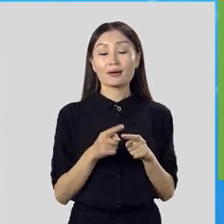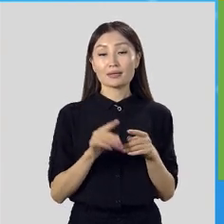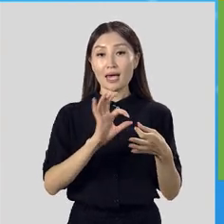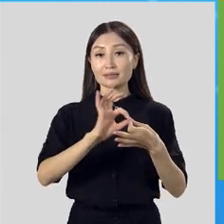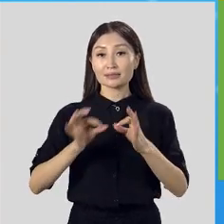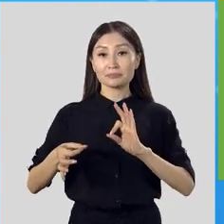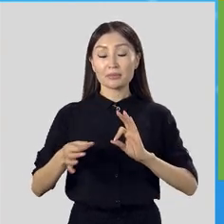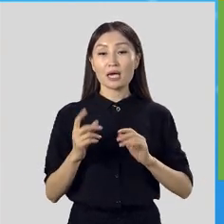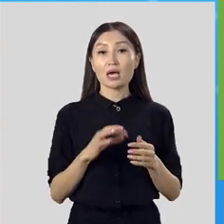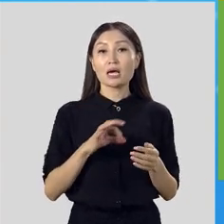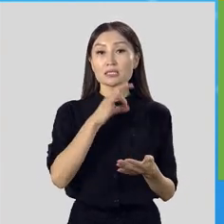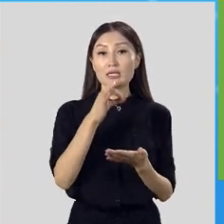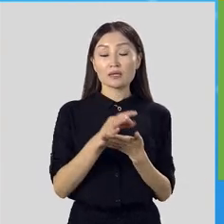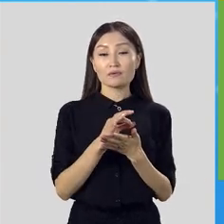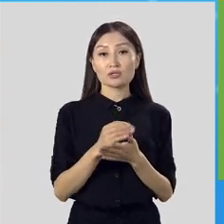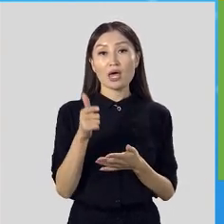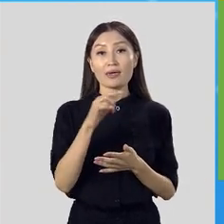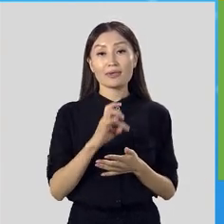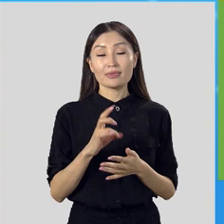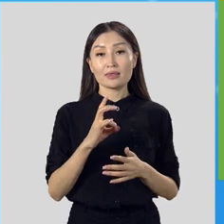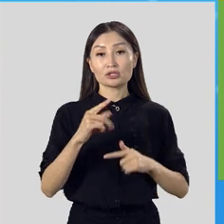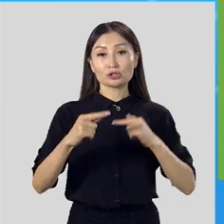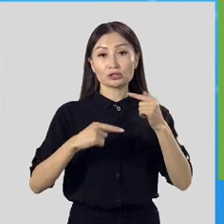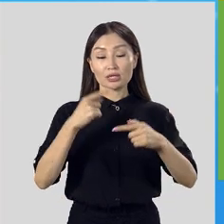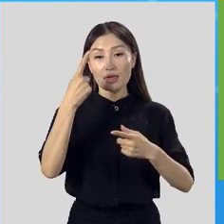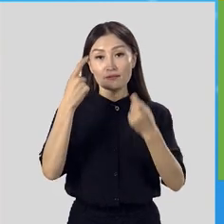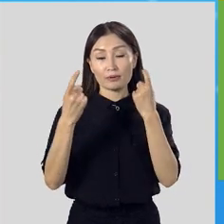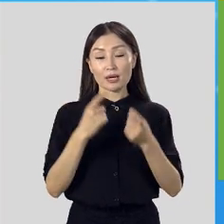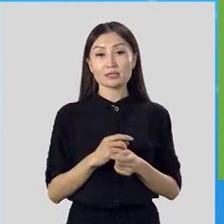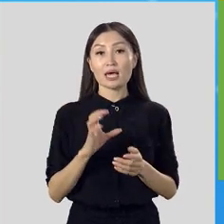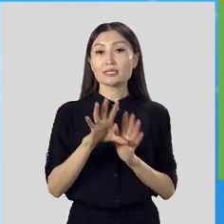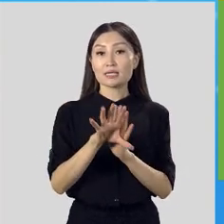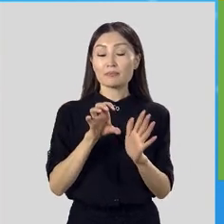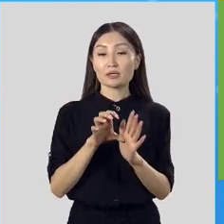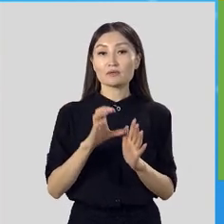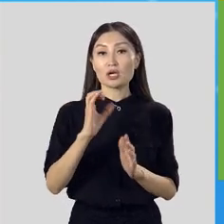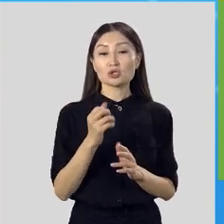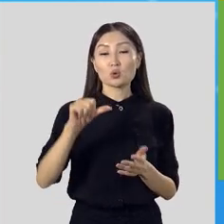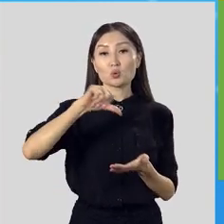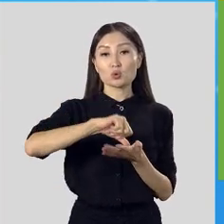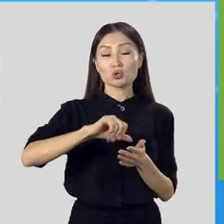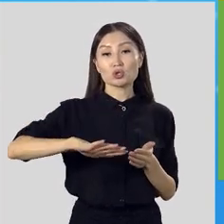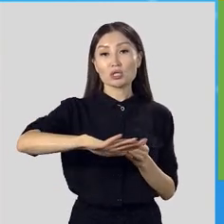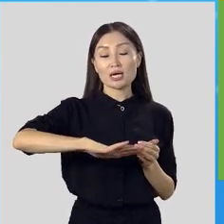цепи соответствует генетической информации, скопированной с участка